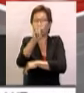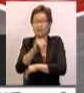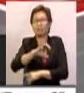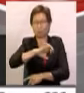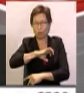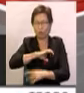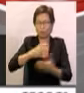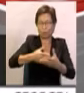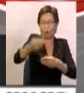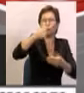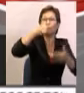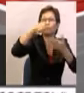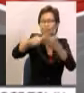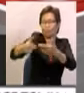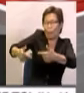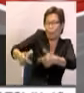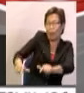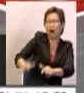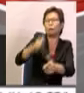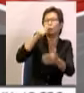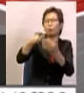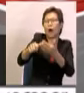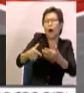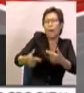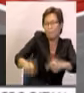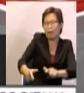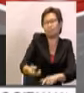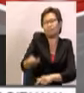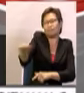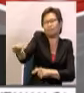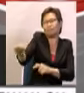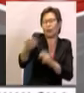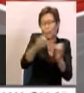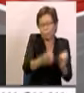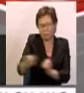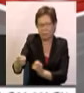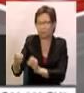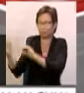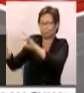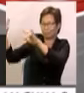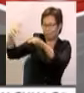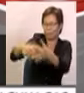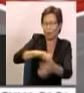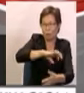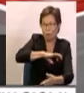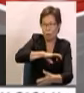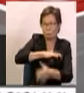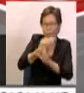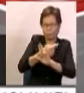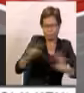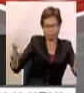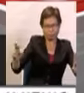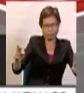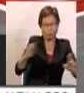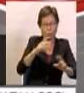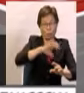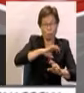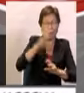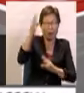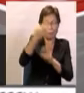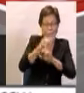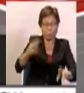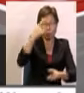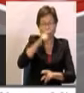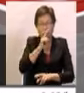PDRM akan mengeluarkan surat kebenaran kepada penganjur perhimpunan tersebut. Polis juga akan membuat persediaan yang perlu bagi